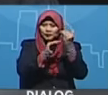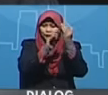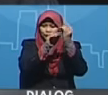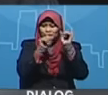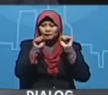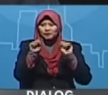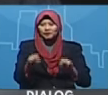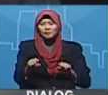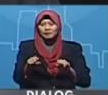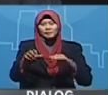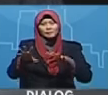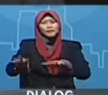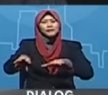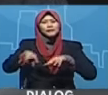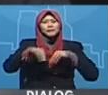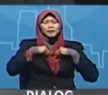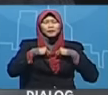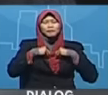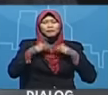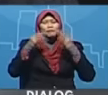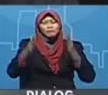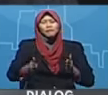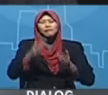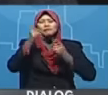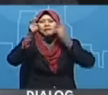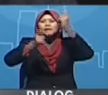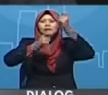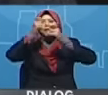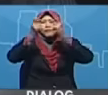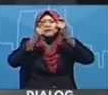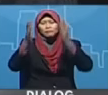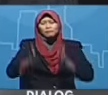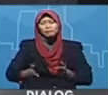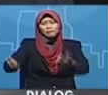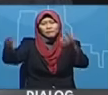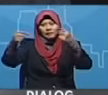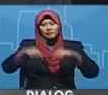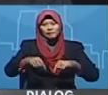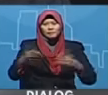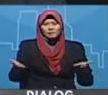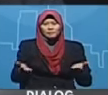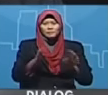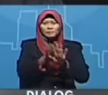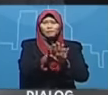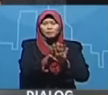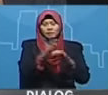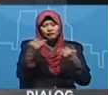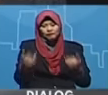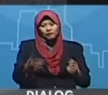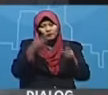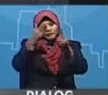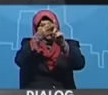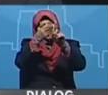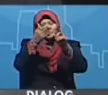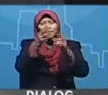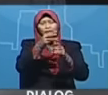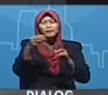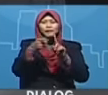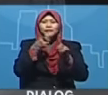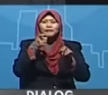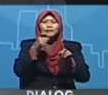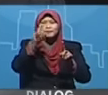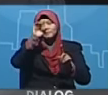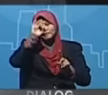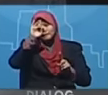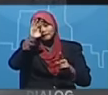dapat menerima kunjungan pelancong yang lebih ramai. Dan kita ada target-target tertentu daripada negara Rusia, contohnya